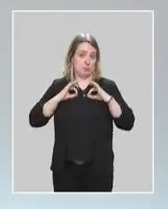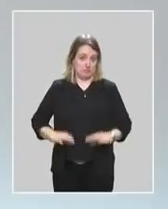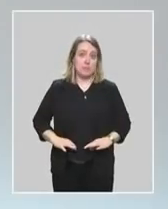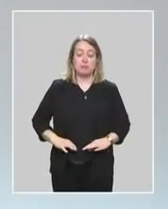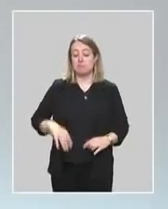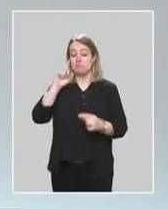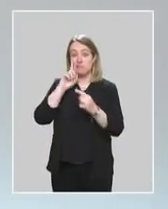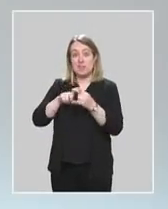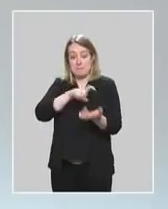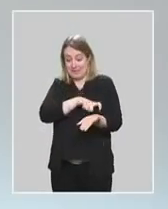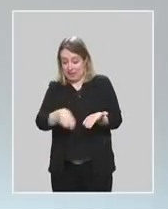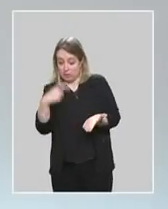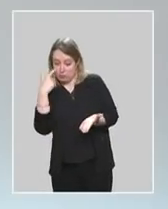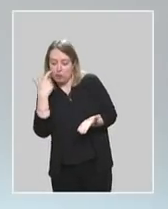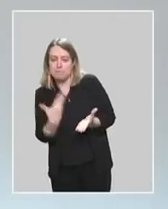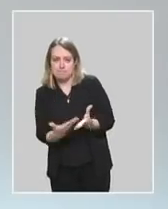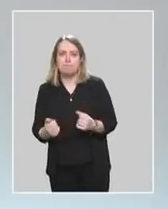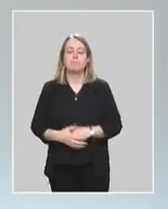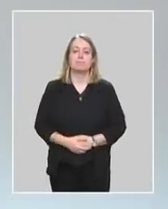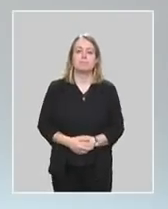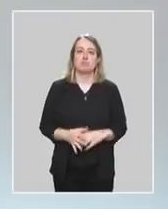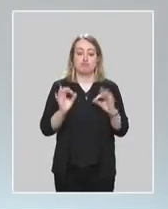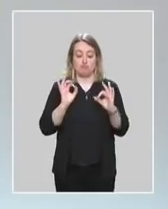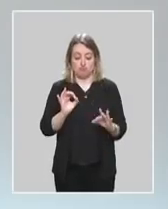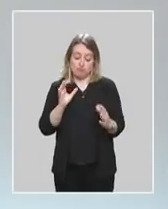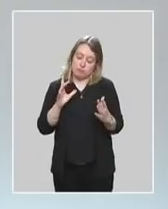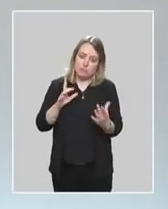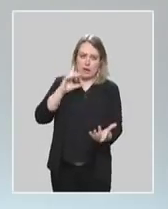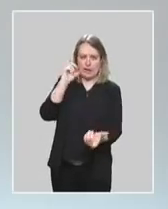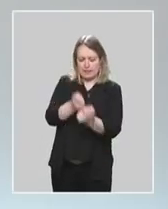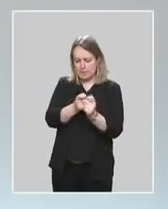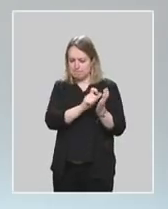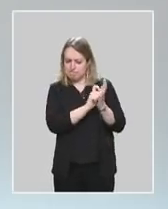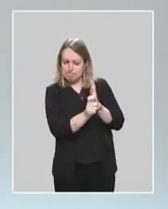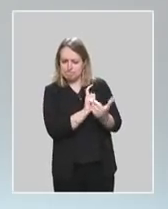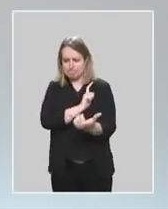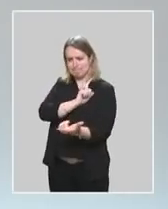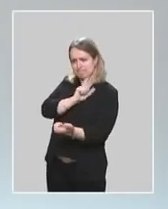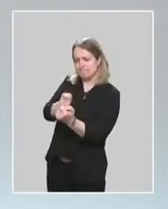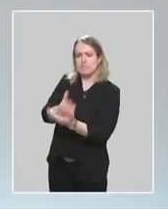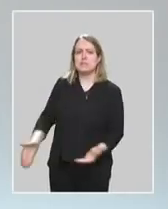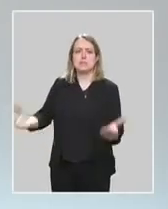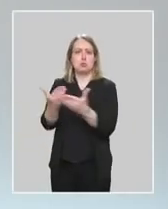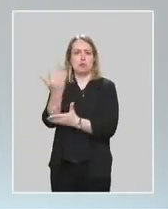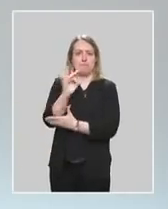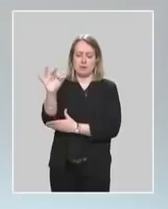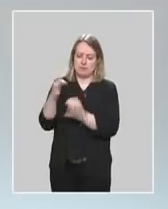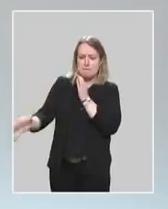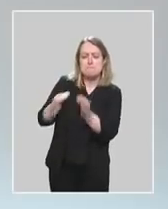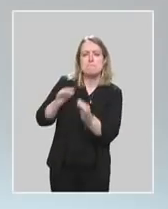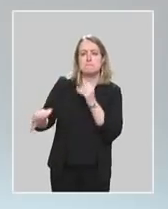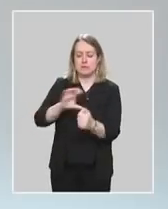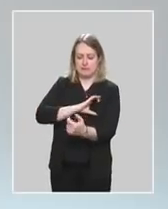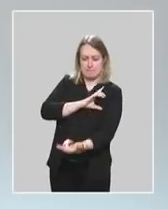traçage. Ces nouvelles mesures nous permettent d'ajuster notre dispositif pour faire face à l'évolution de la situation épidémique. Nous devons rester